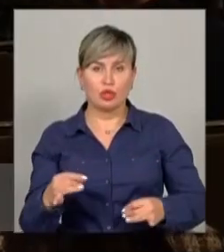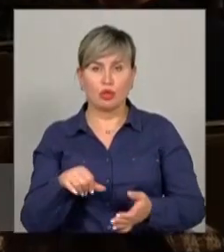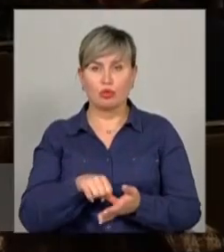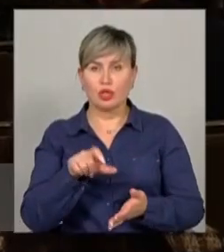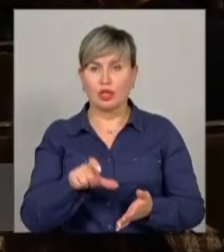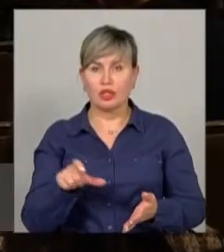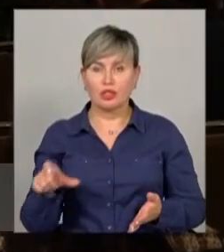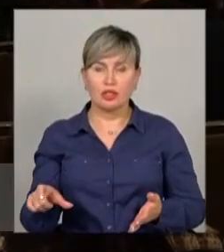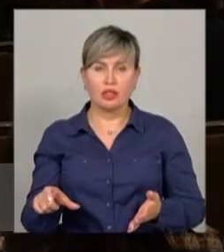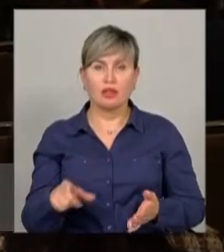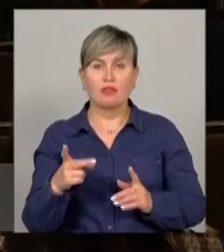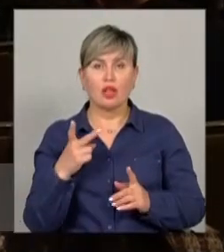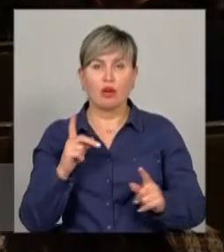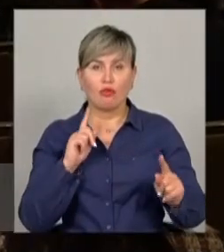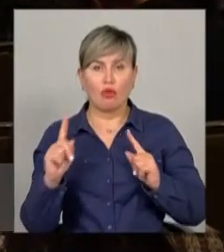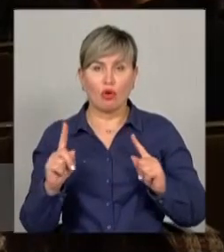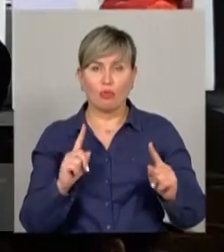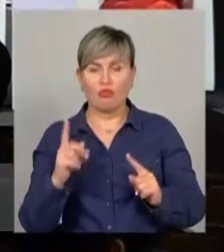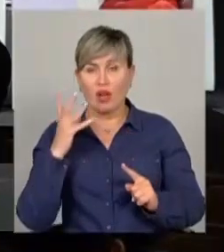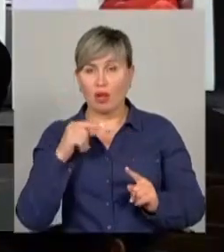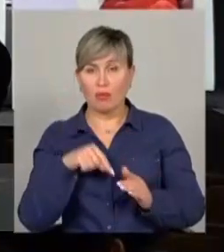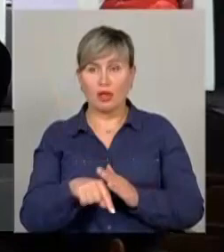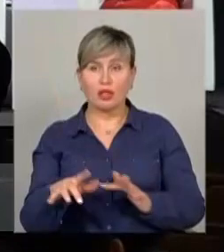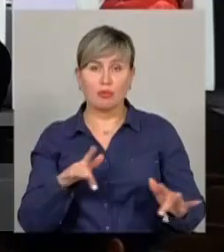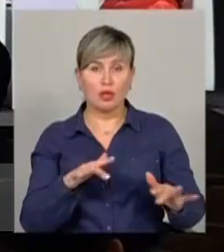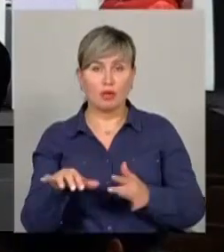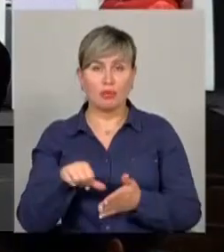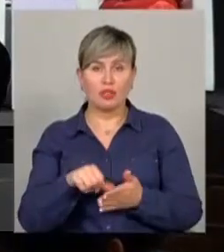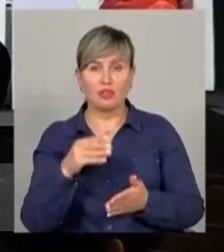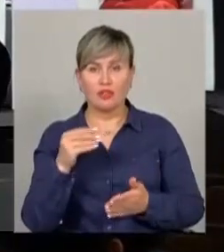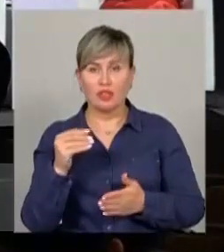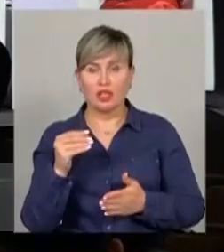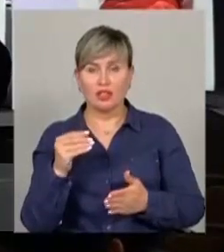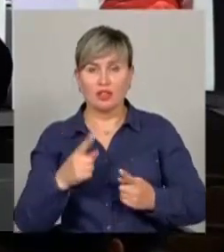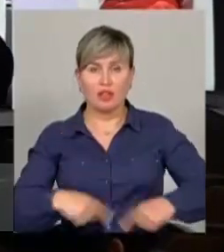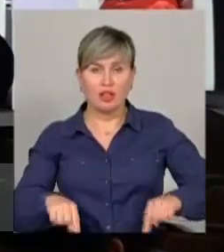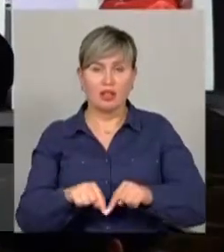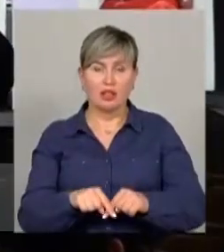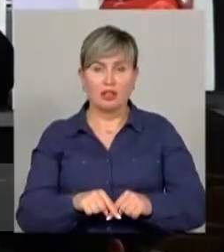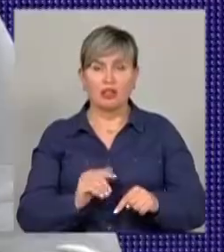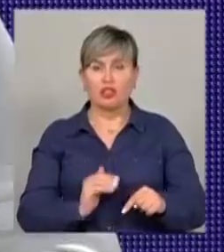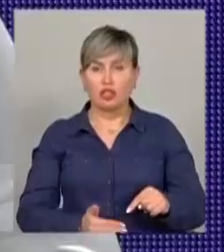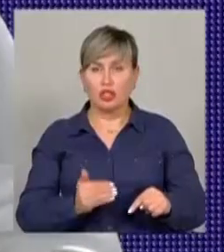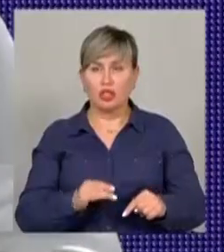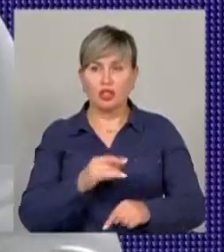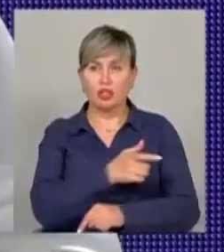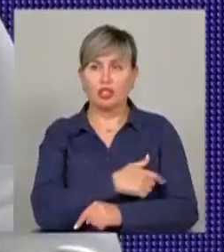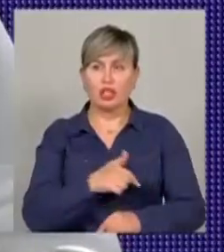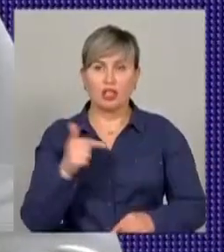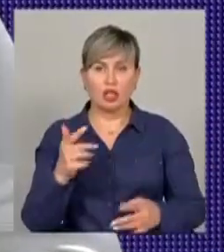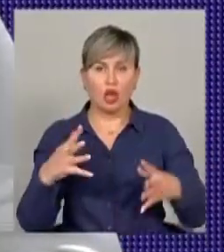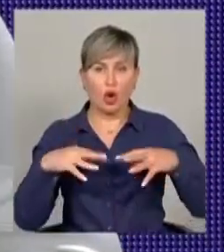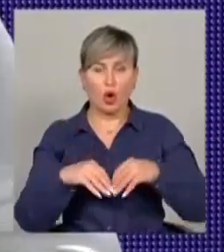участники второго экономического форума в Алматы. На мероприятии представители финансовых институтов, частного сектора и члены гражданского